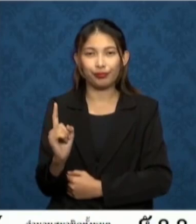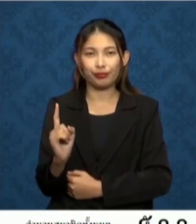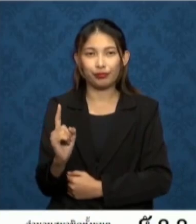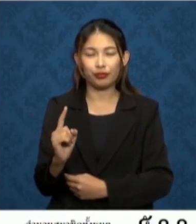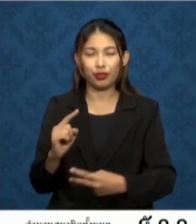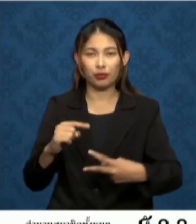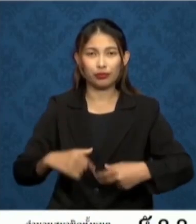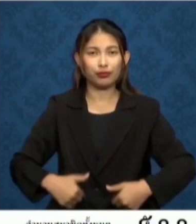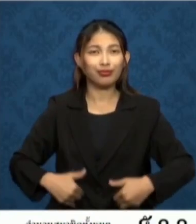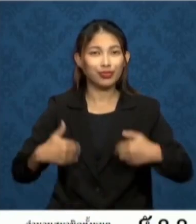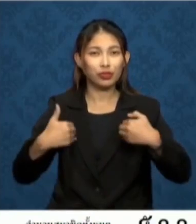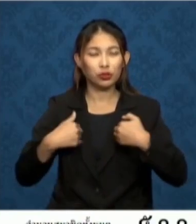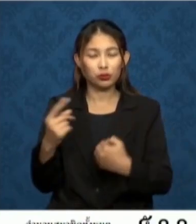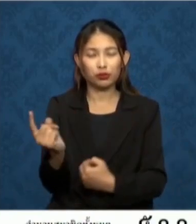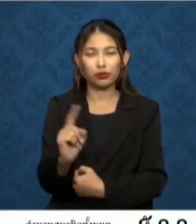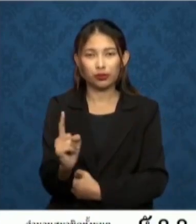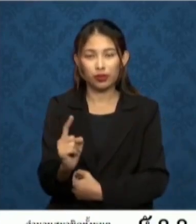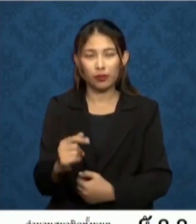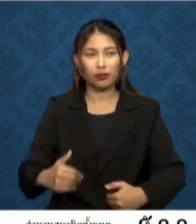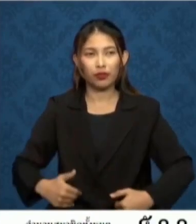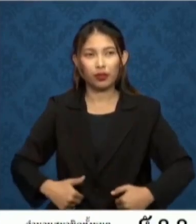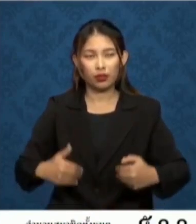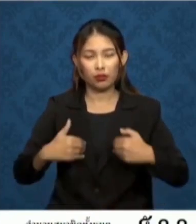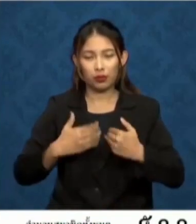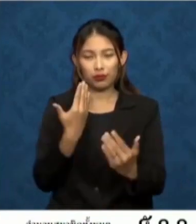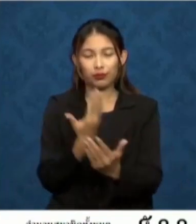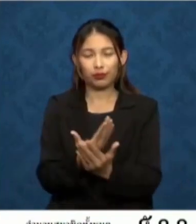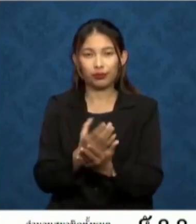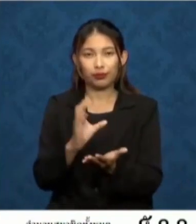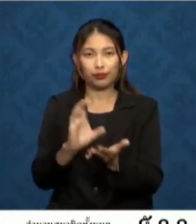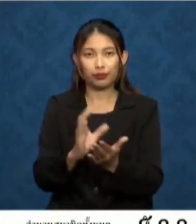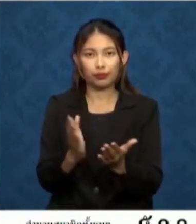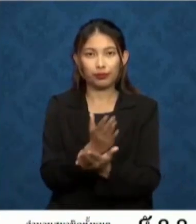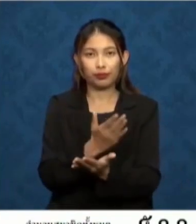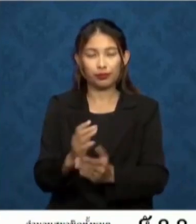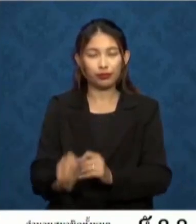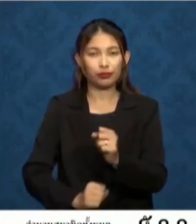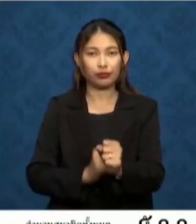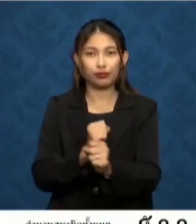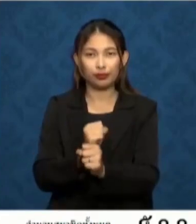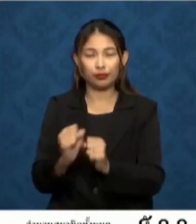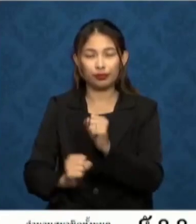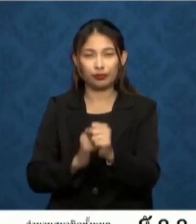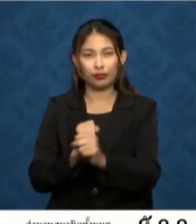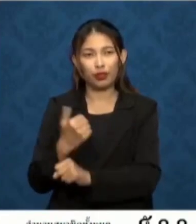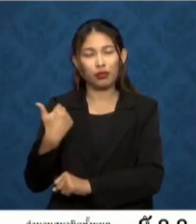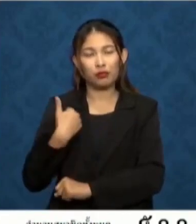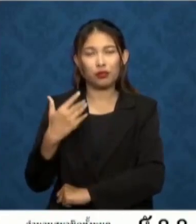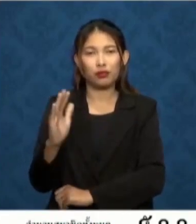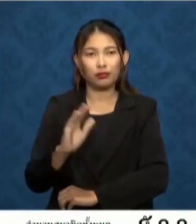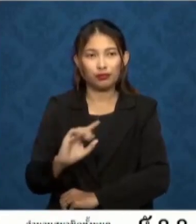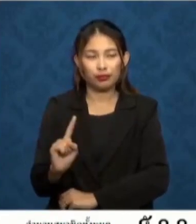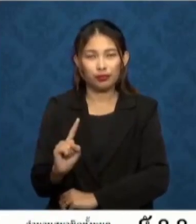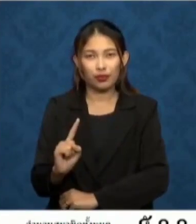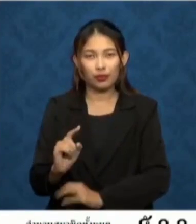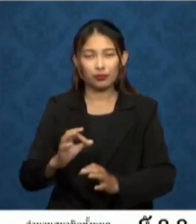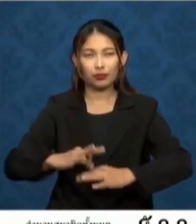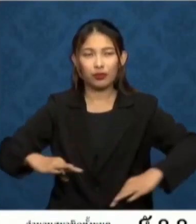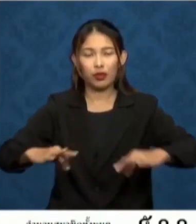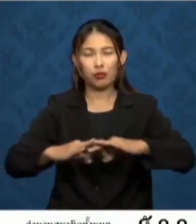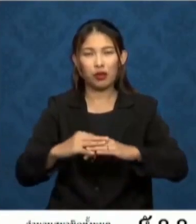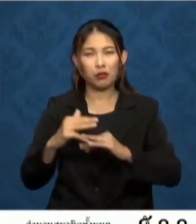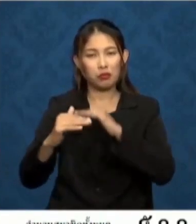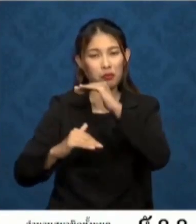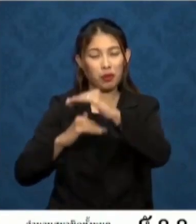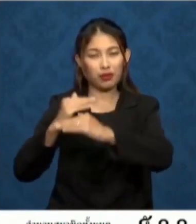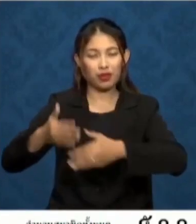เรื่องชีวิตการจัดสรรงบประมาณรายจ่ายประจำปีของท่านเหมือนกับเป็นการมุ่งเน้นพัฒนาแ